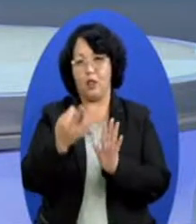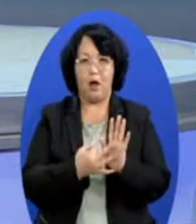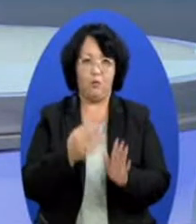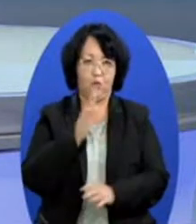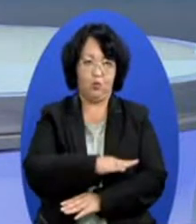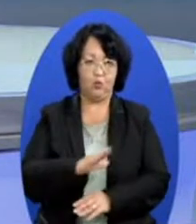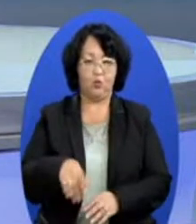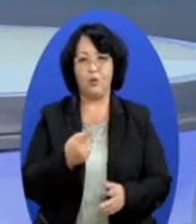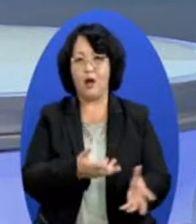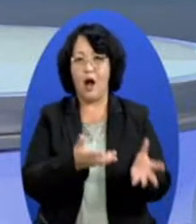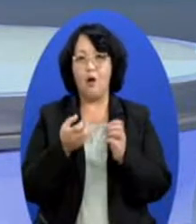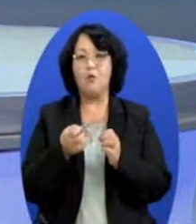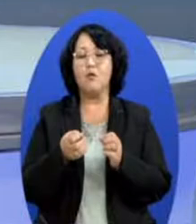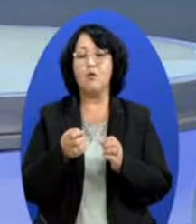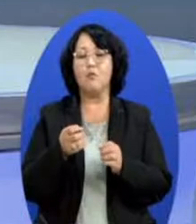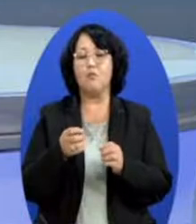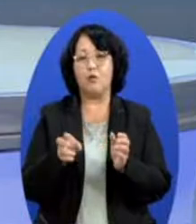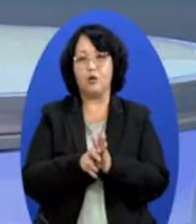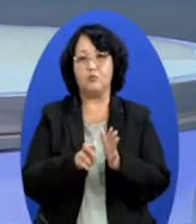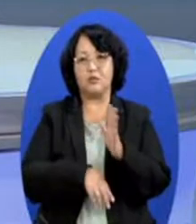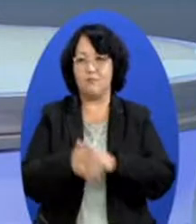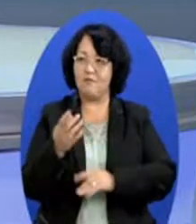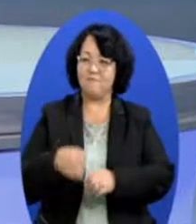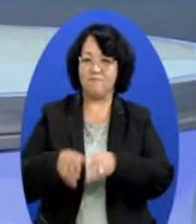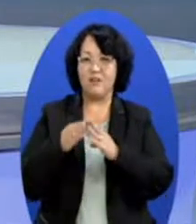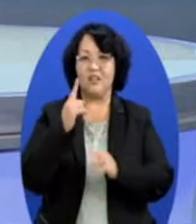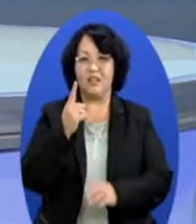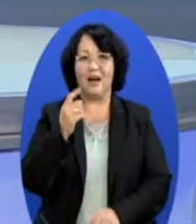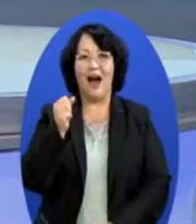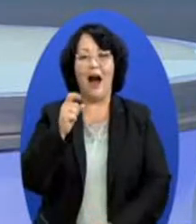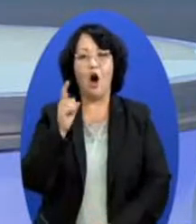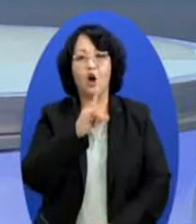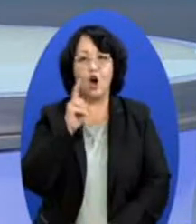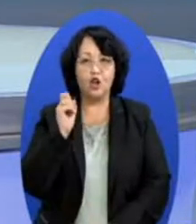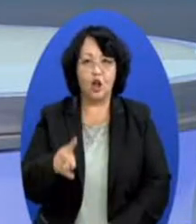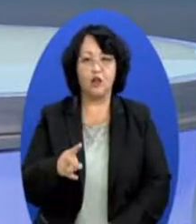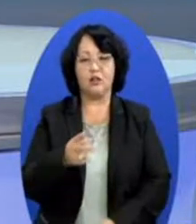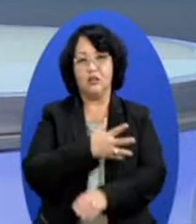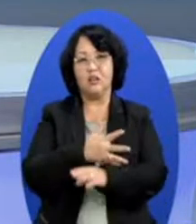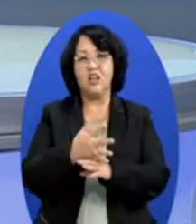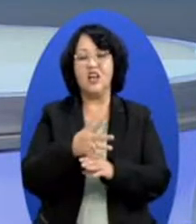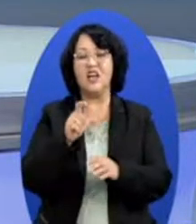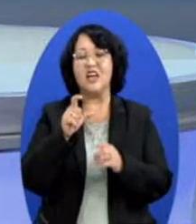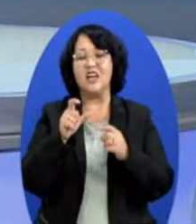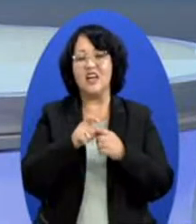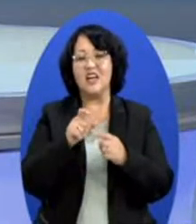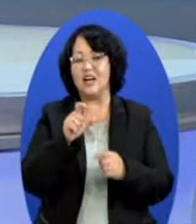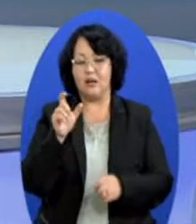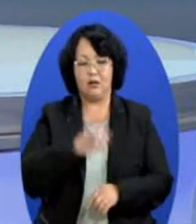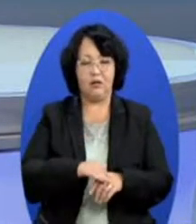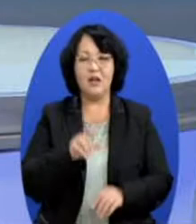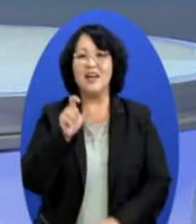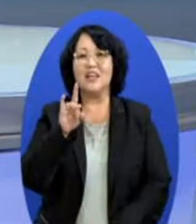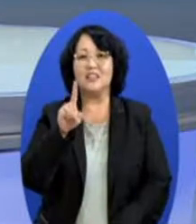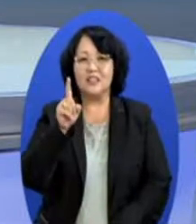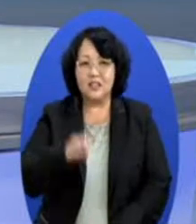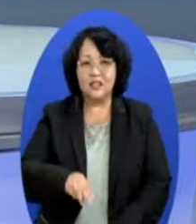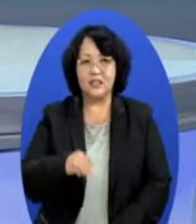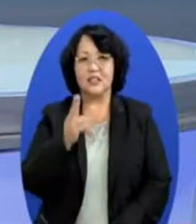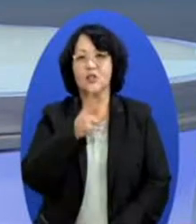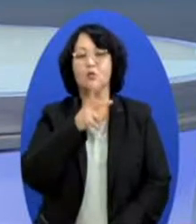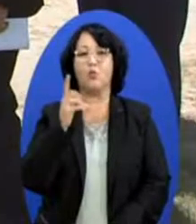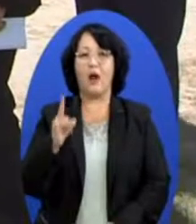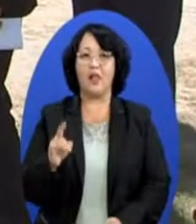хүлээн авах хүчин чадлаар өргөтөх барилга за мөн нэгийн А хороолол болон Эрдэнэ цэцэрлэг төрөлнгийн бүтээн байгуулалтын явцтай